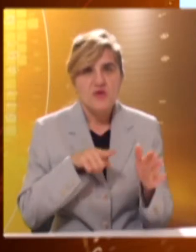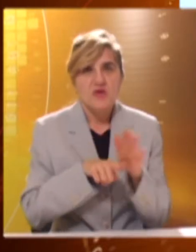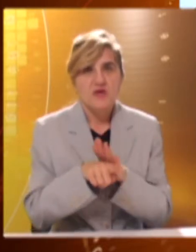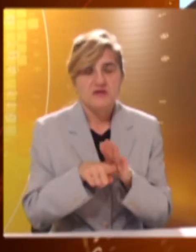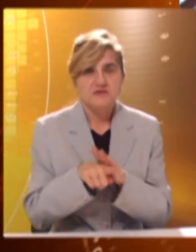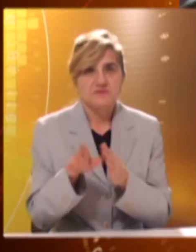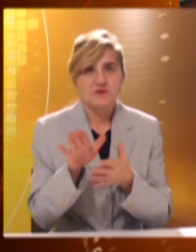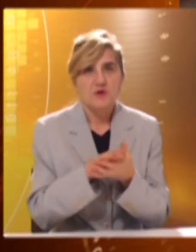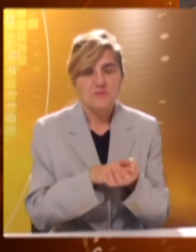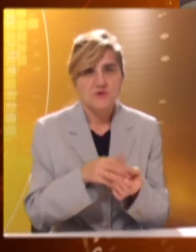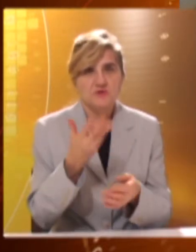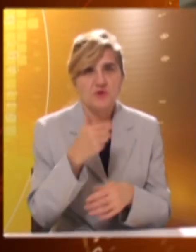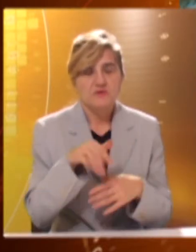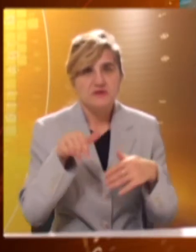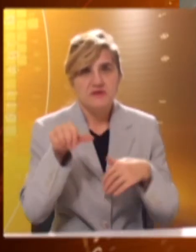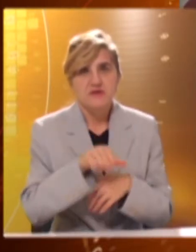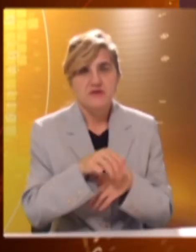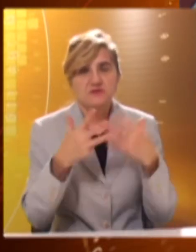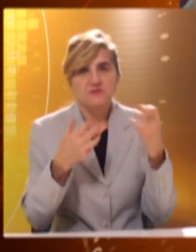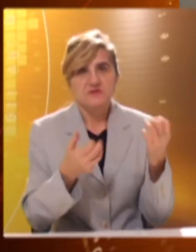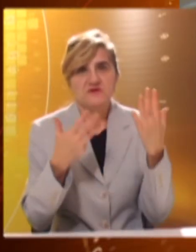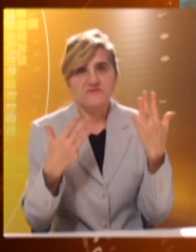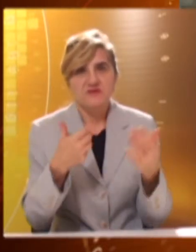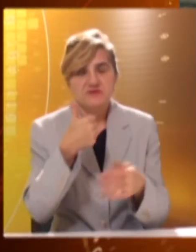status stekla od 1991. do